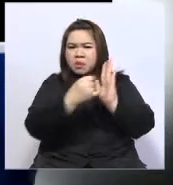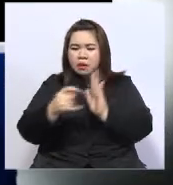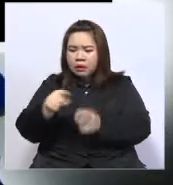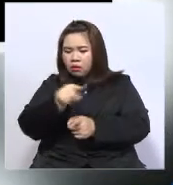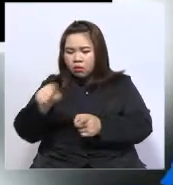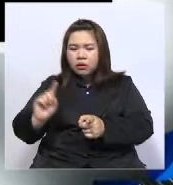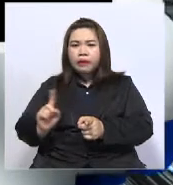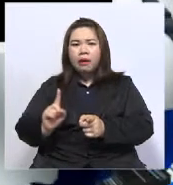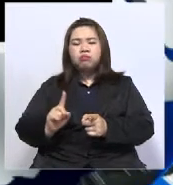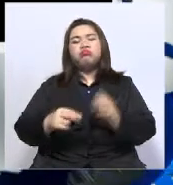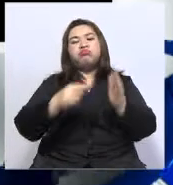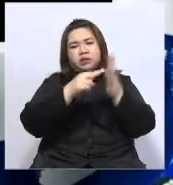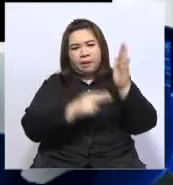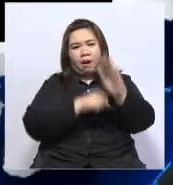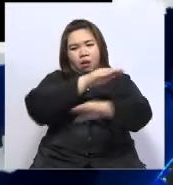ฝื้นมากที่สุด